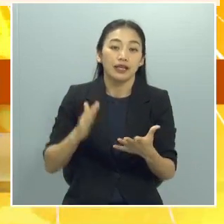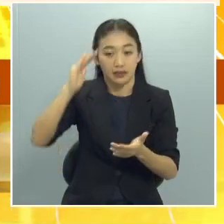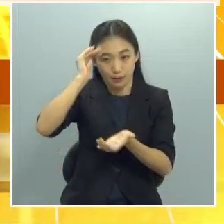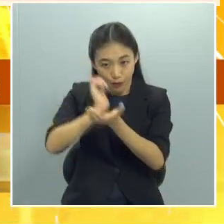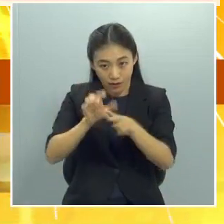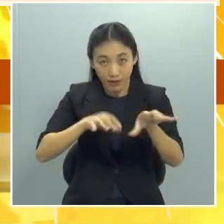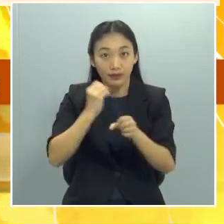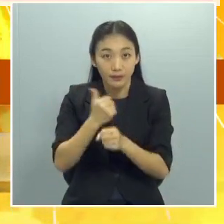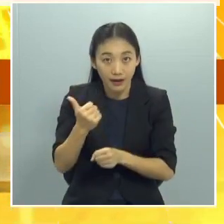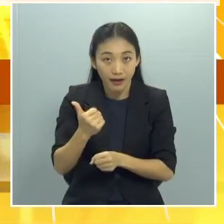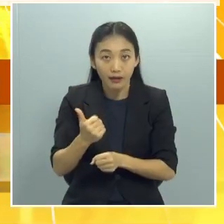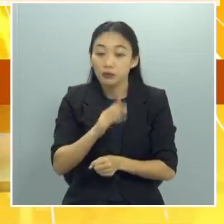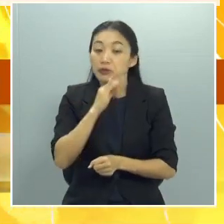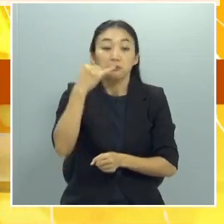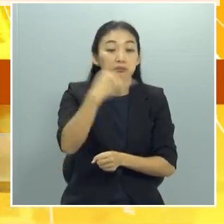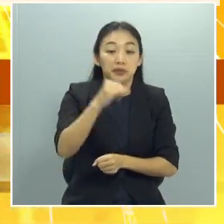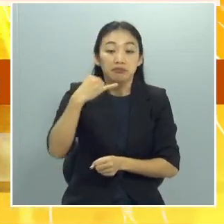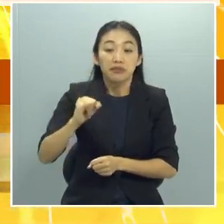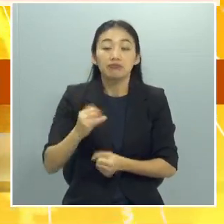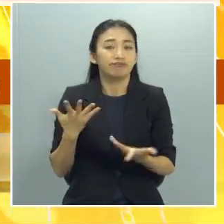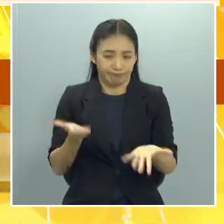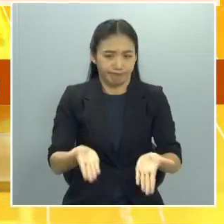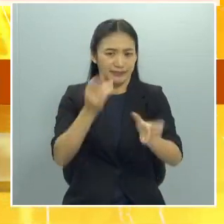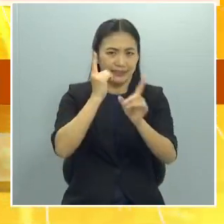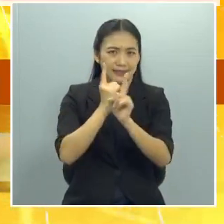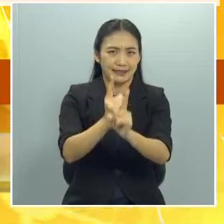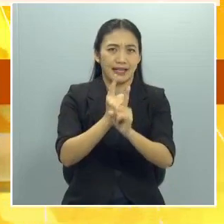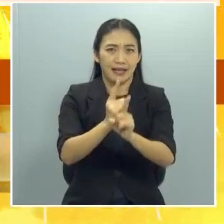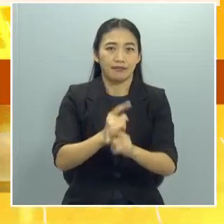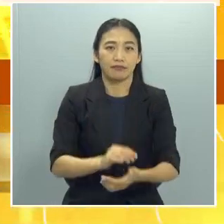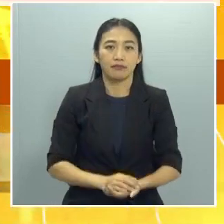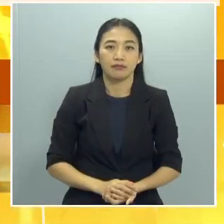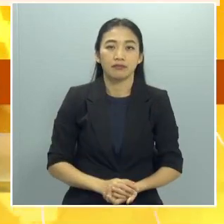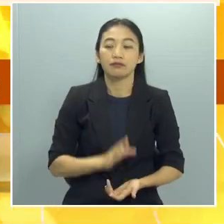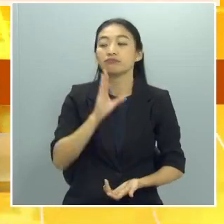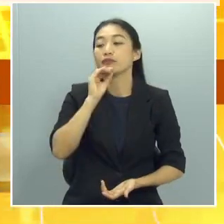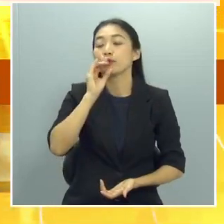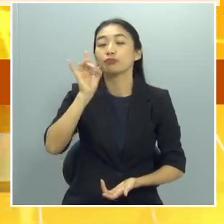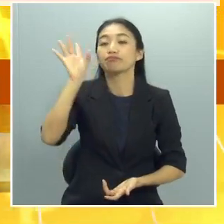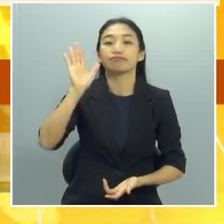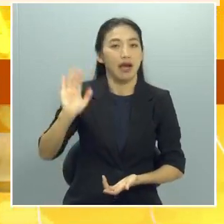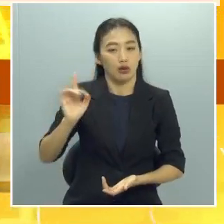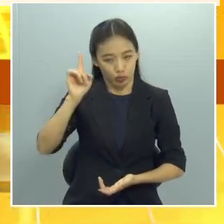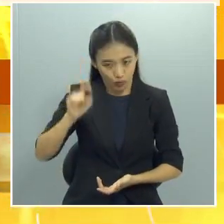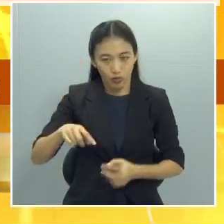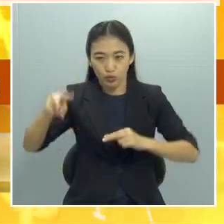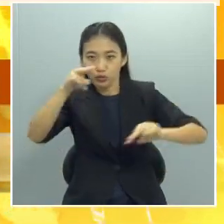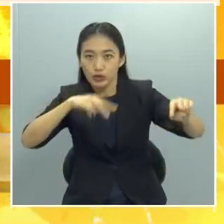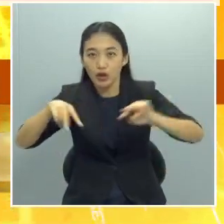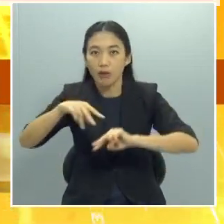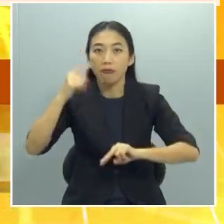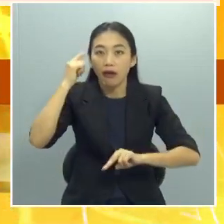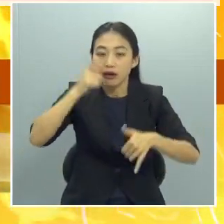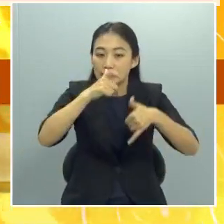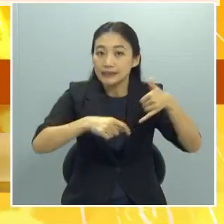ต่อไปอีกนะครับท่านผู้ชมครับบอกว่าอย่าดีแต่พูดให้ช่วยออกมาตรวจสอบว่าตู้ห่าวเกี่ยวข้องกับใคร